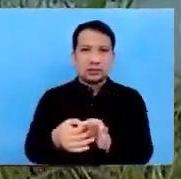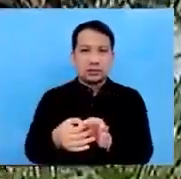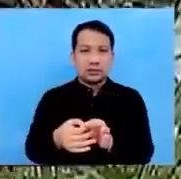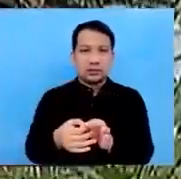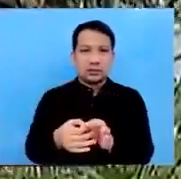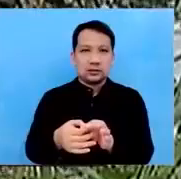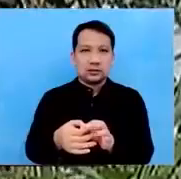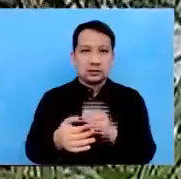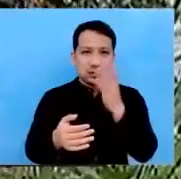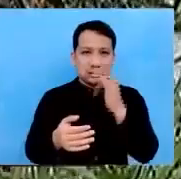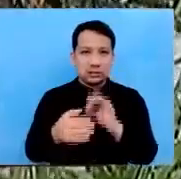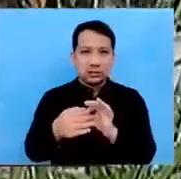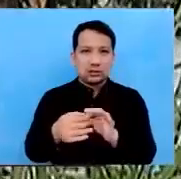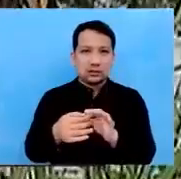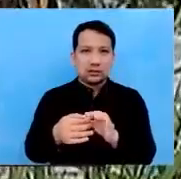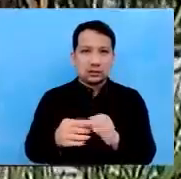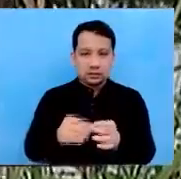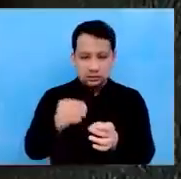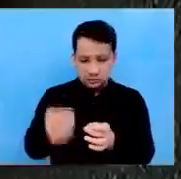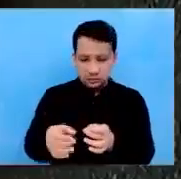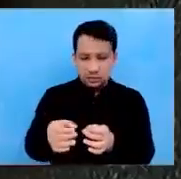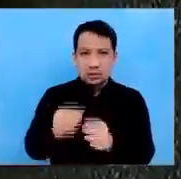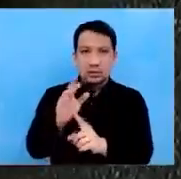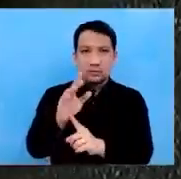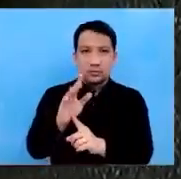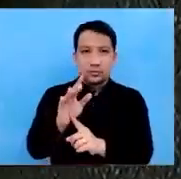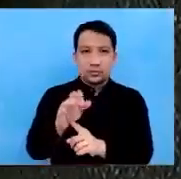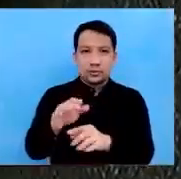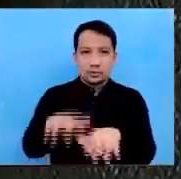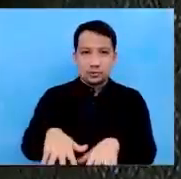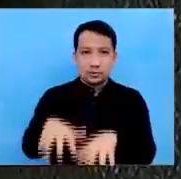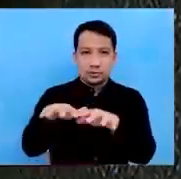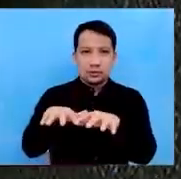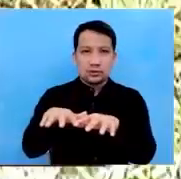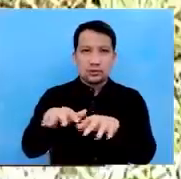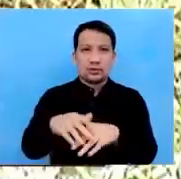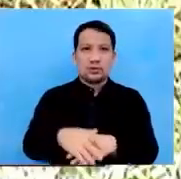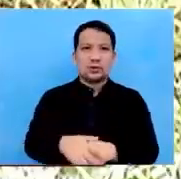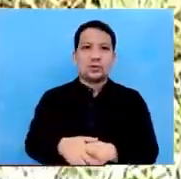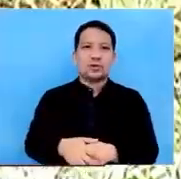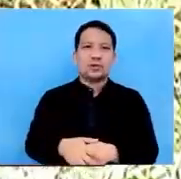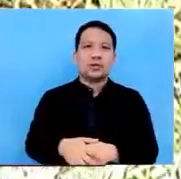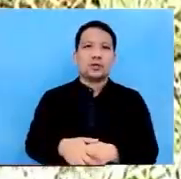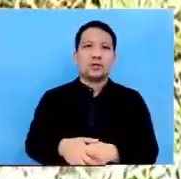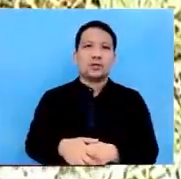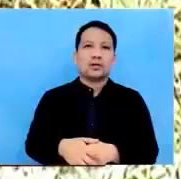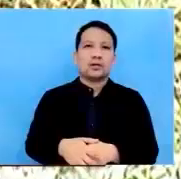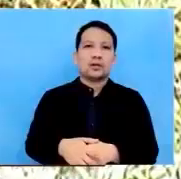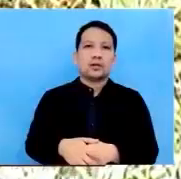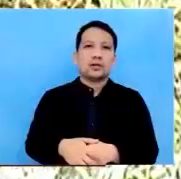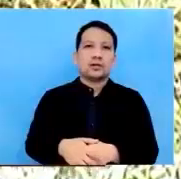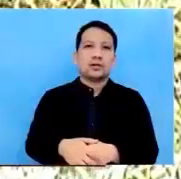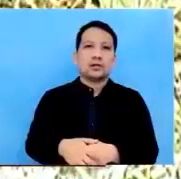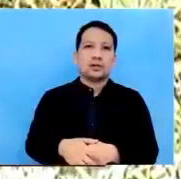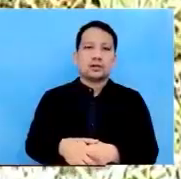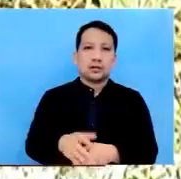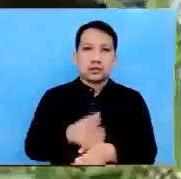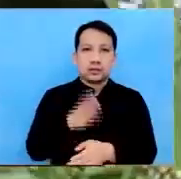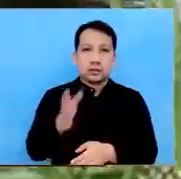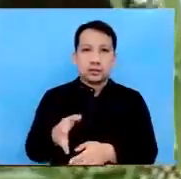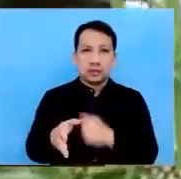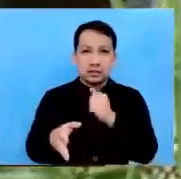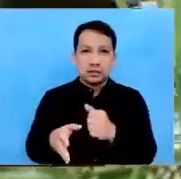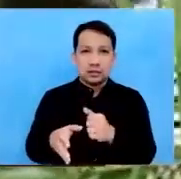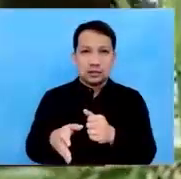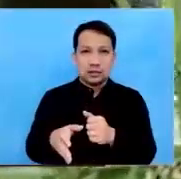at doon nagtirik ng kandila dahil baha ang paligid ng puntod. Lumusong po ako. Hindi naman po ako maarte.